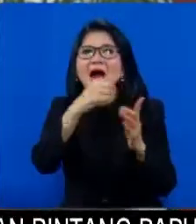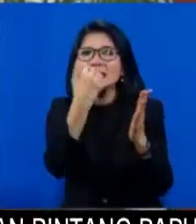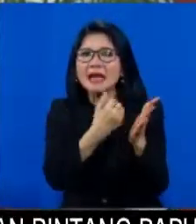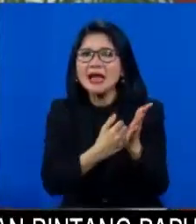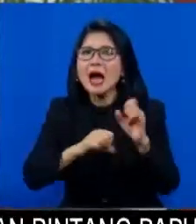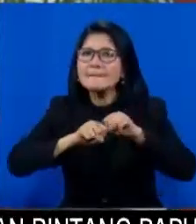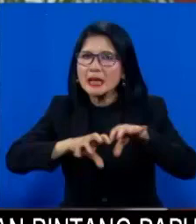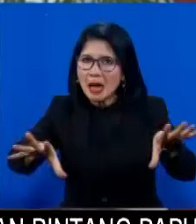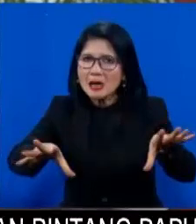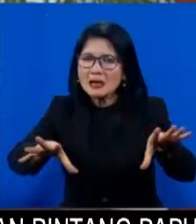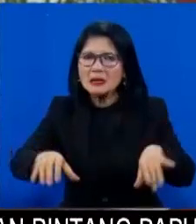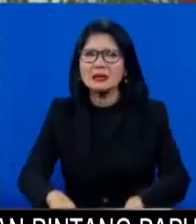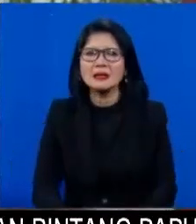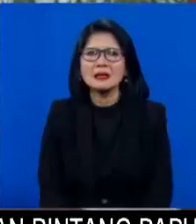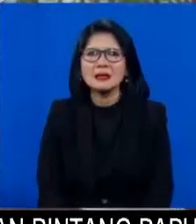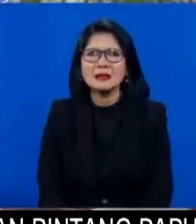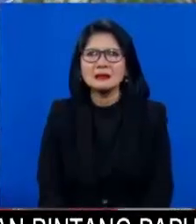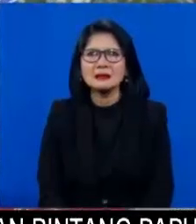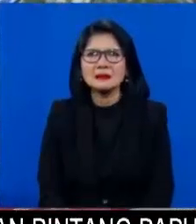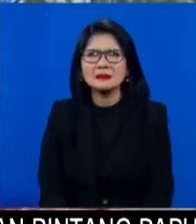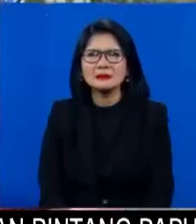beredar ya oleh